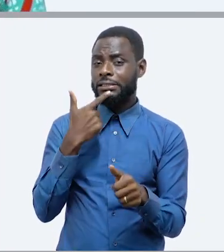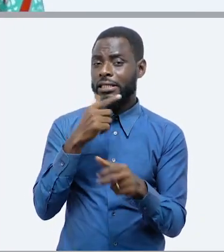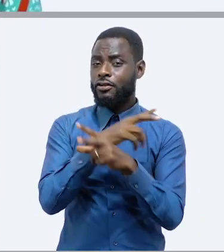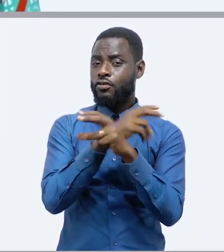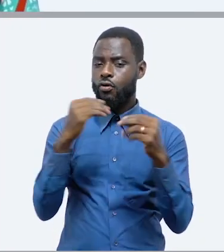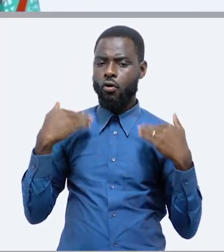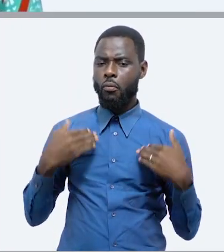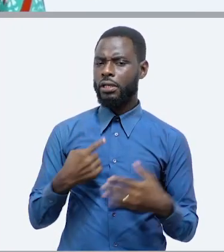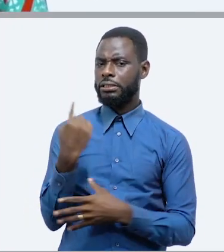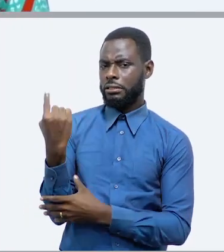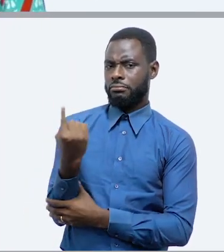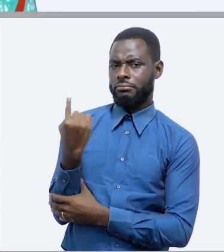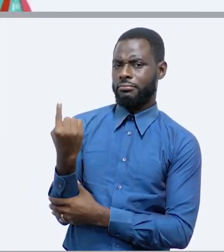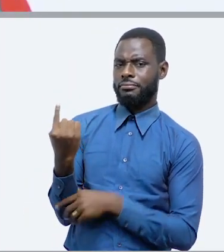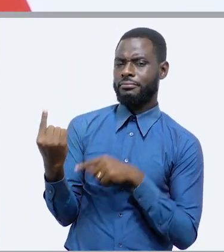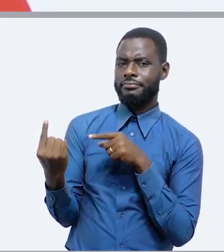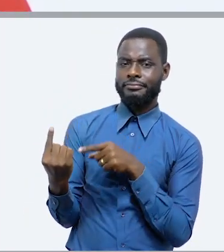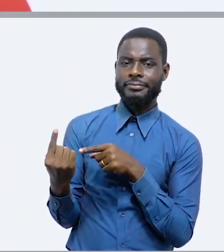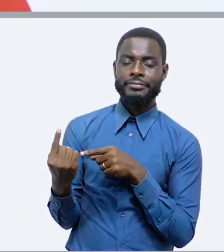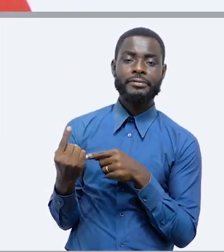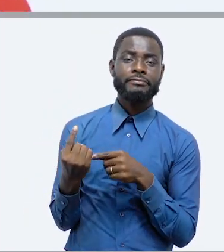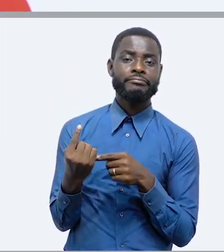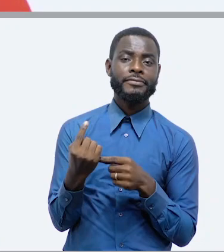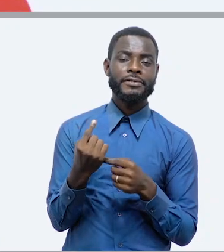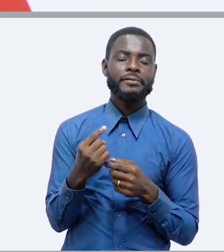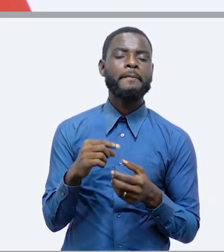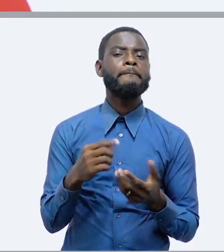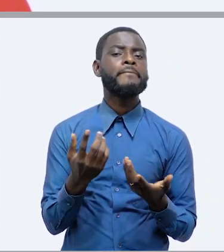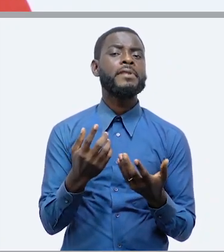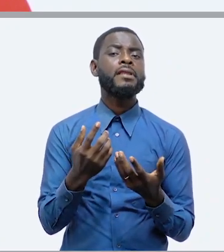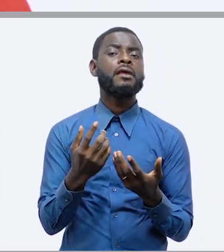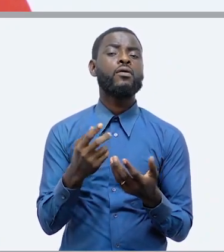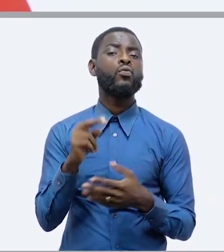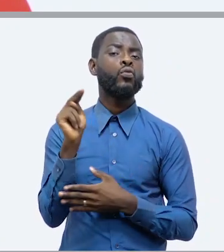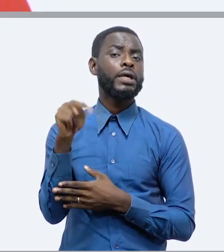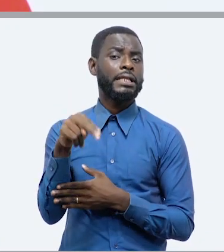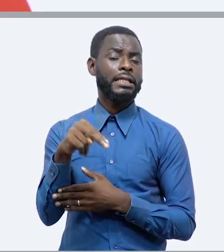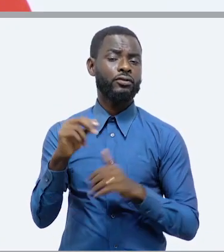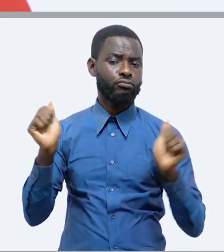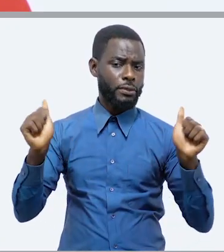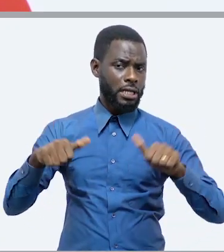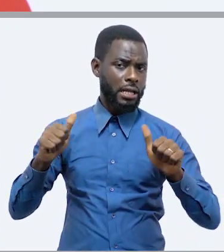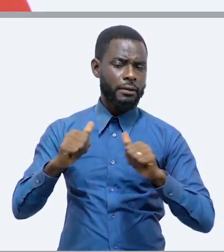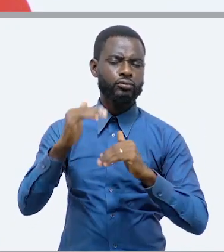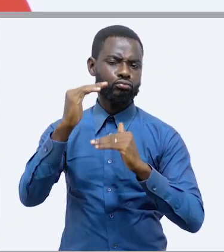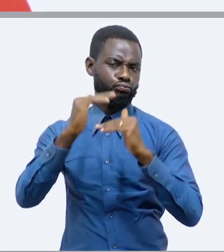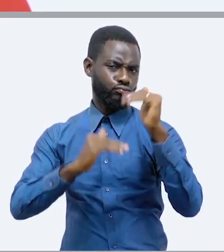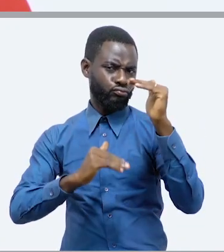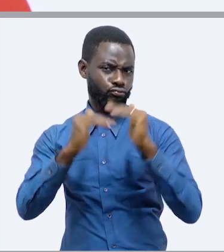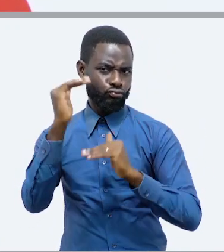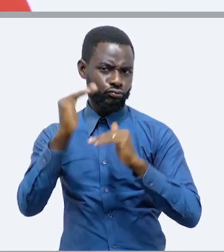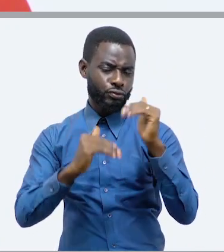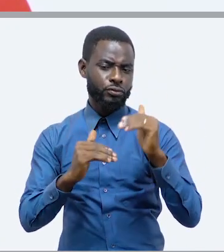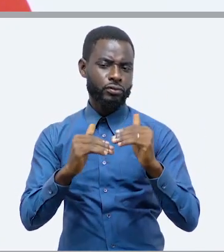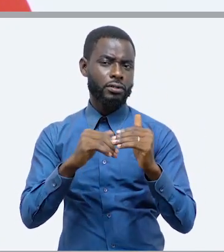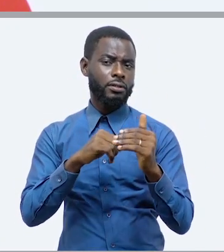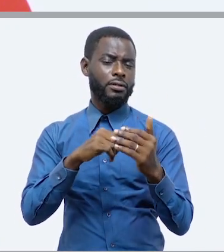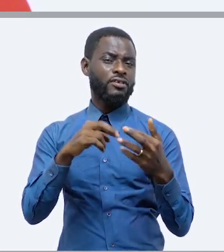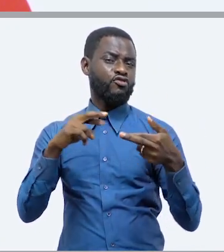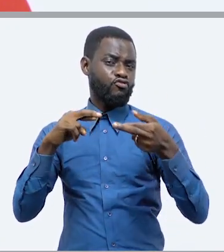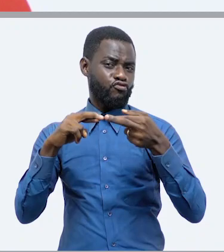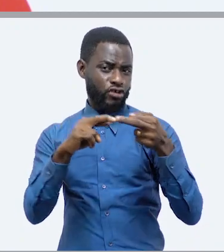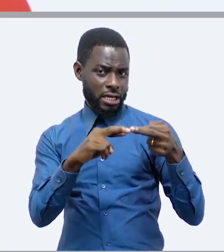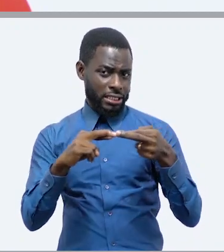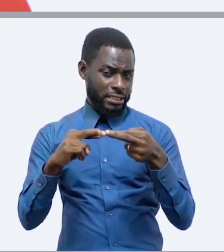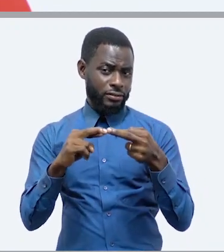ne. Be piye fi o ake ehia ni oba abo na anyo. Si be kome sho be koye o wala